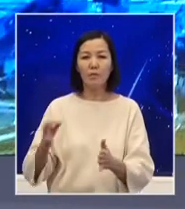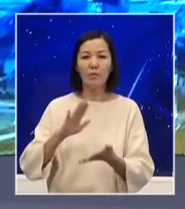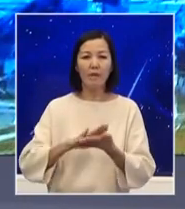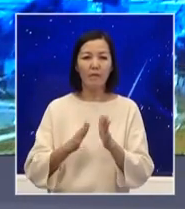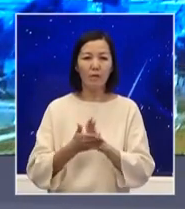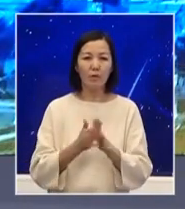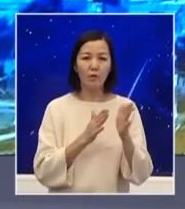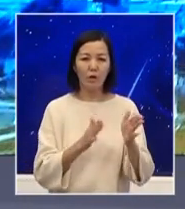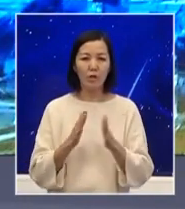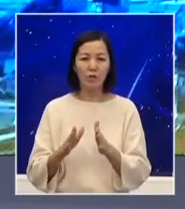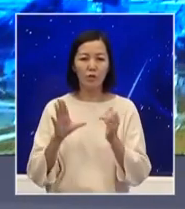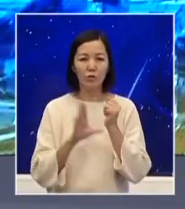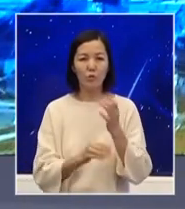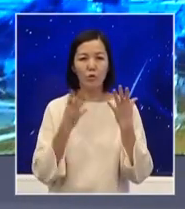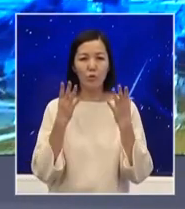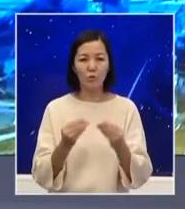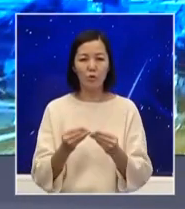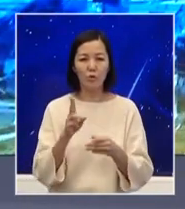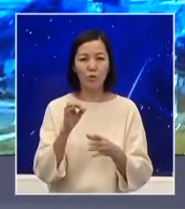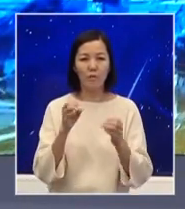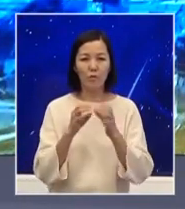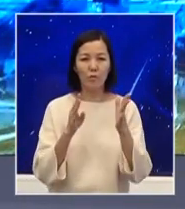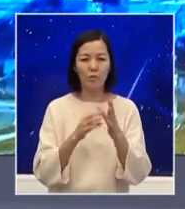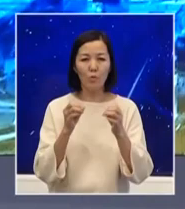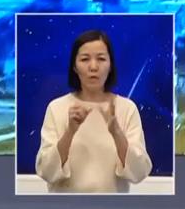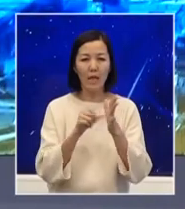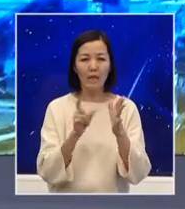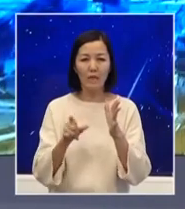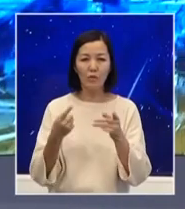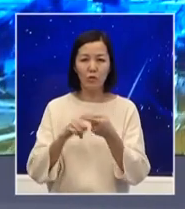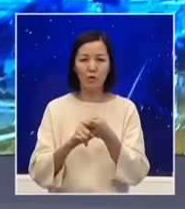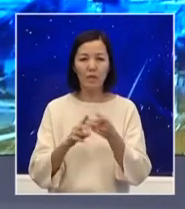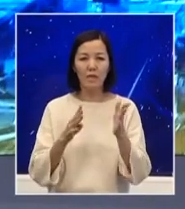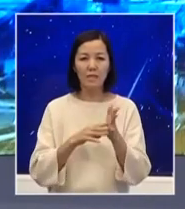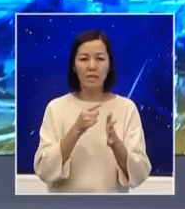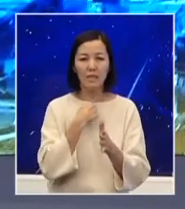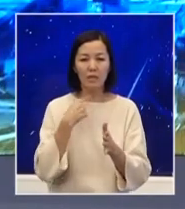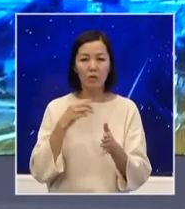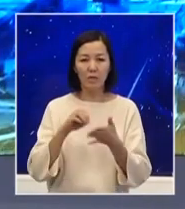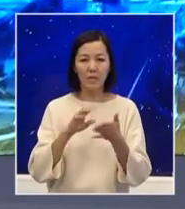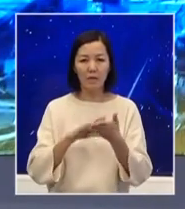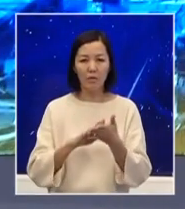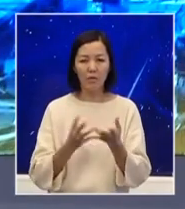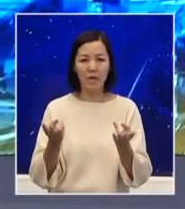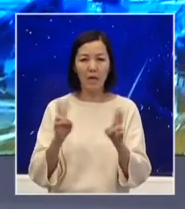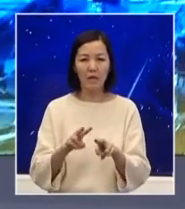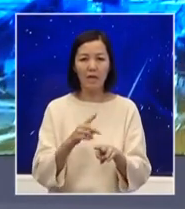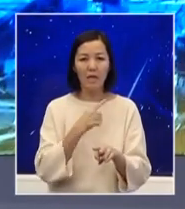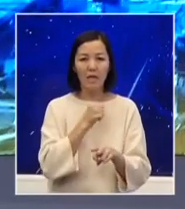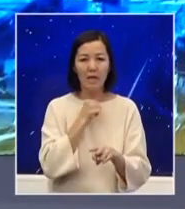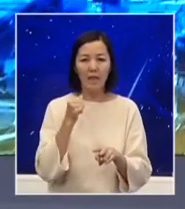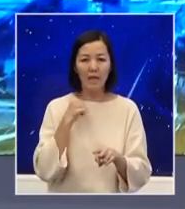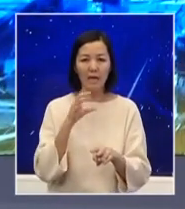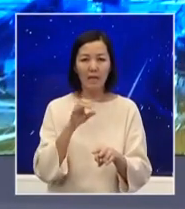Облыстағы эпидахуал тұрақты. Соңғы тәулікте COVID-19-ды 16 адам жұқтырған, 8-і Талдықорғанда тіркеліп отыр. Қалған